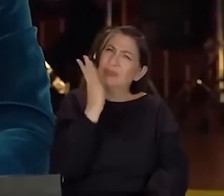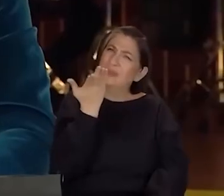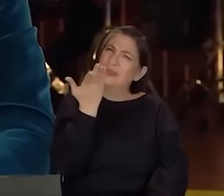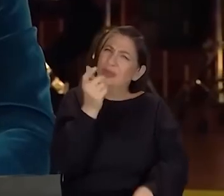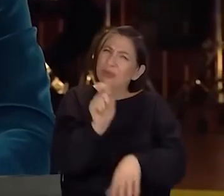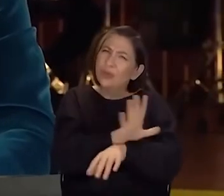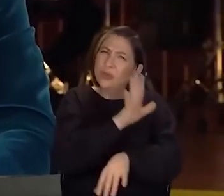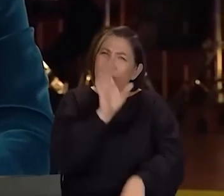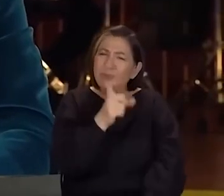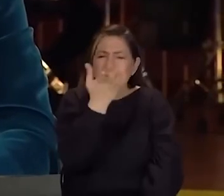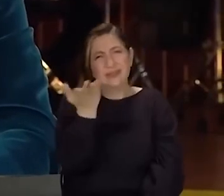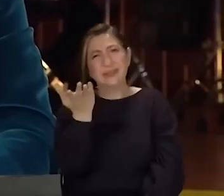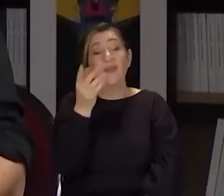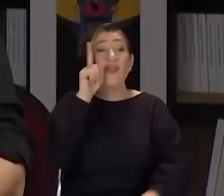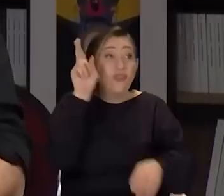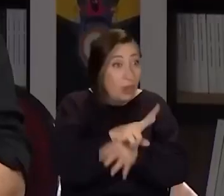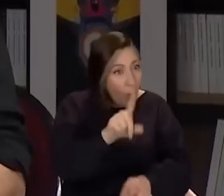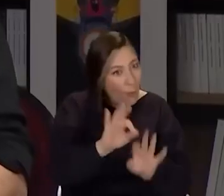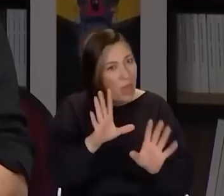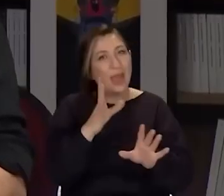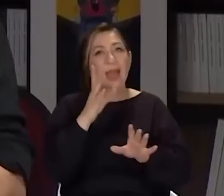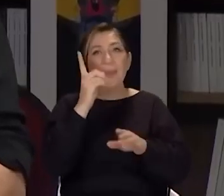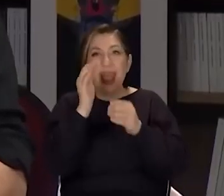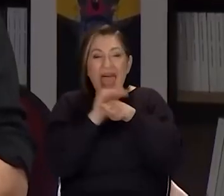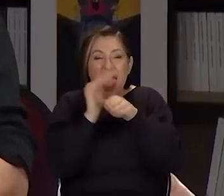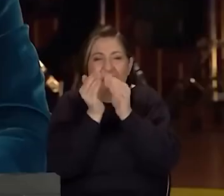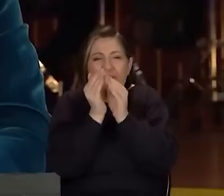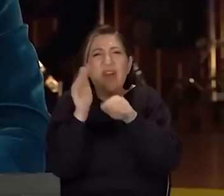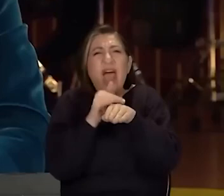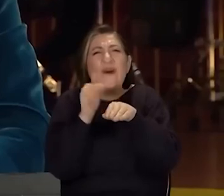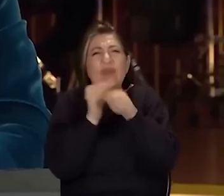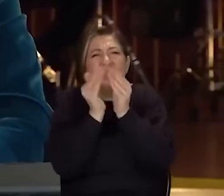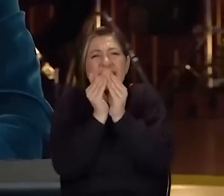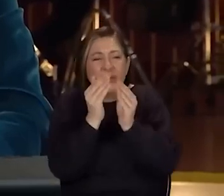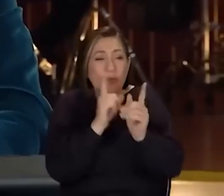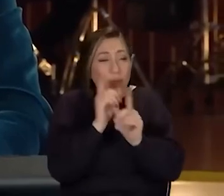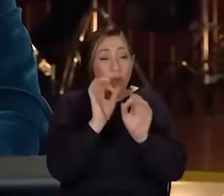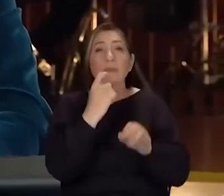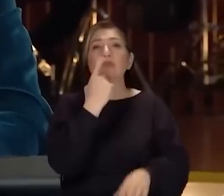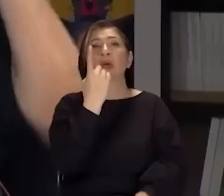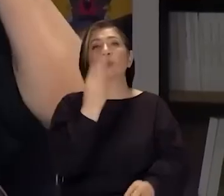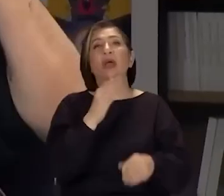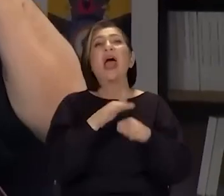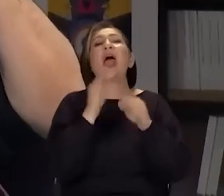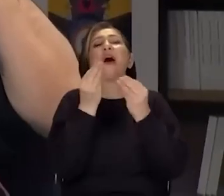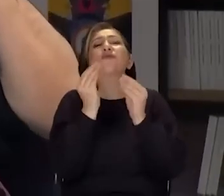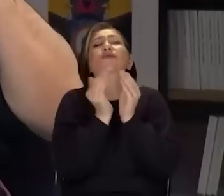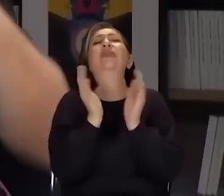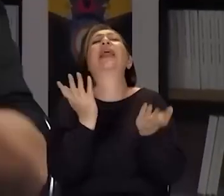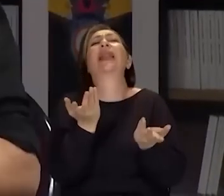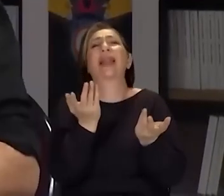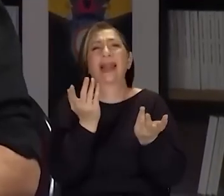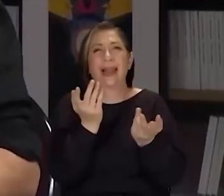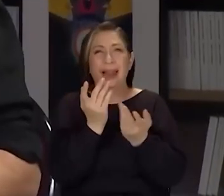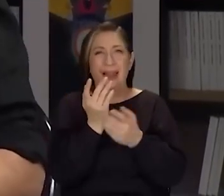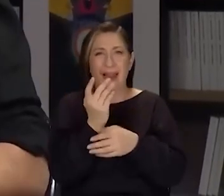kadar duygulu musunuz? Ya vallahi ya? Billahi öyle. Abi, ya bir yavru öyle. Kediye doğum gününü kutlamak yok, maksadı. Yok bir yaşına girmiş artık, yavru değildi. Peki. Ha